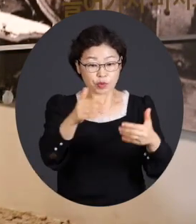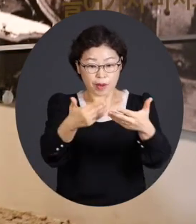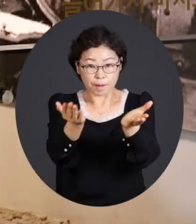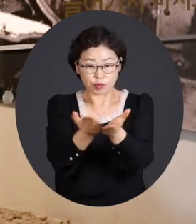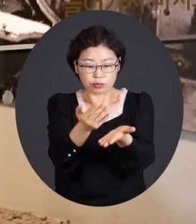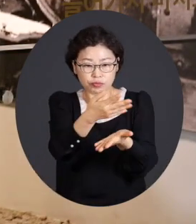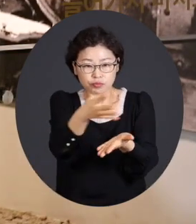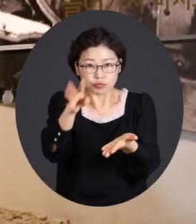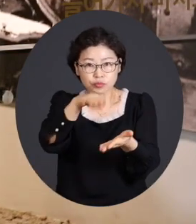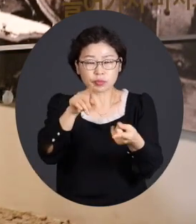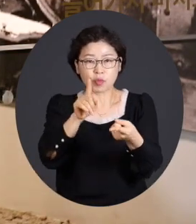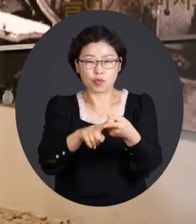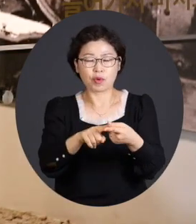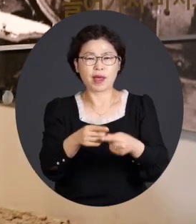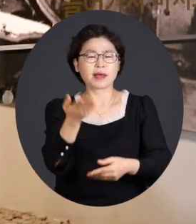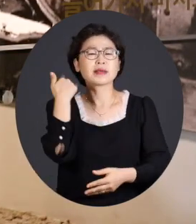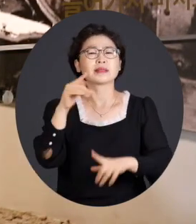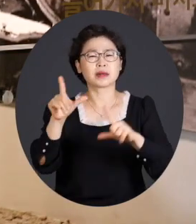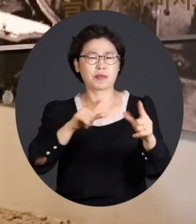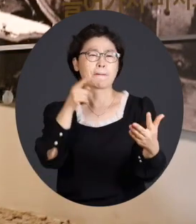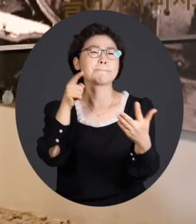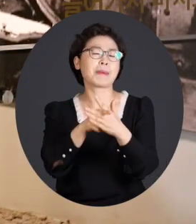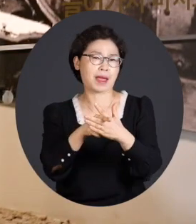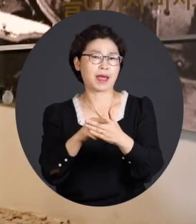당시 상황을 생생히 보여주고 있습니다.